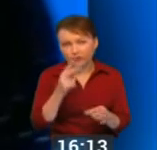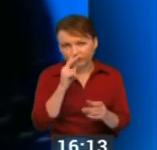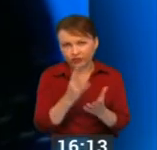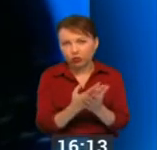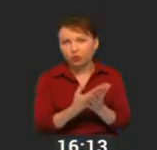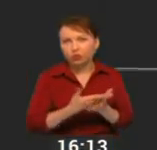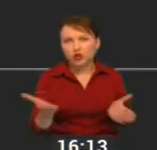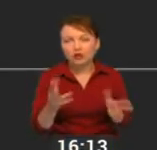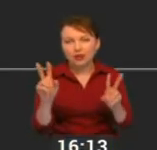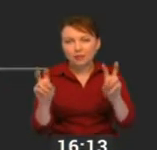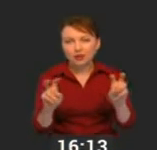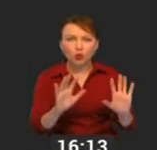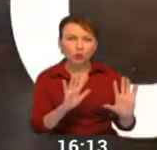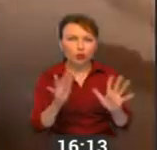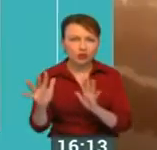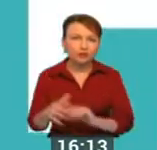тематику події.